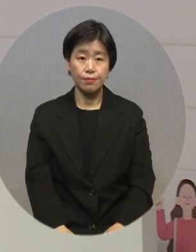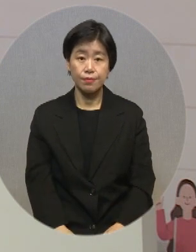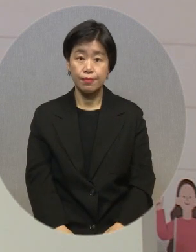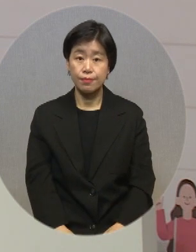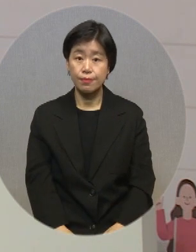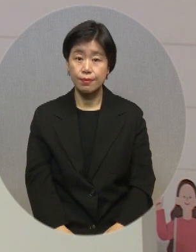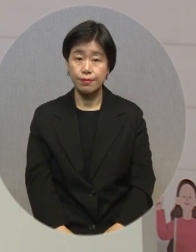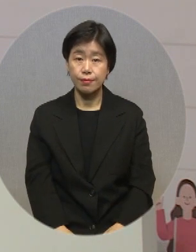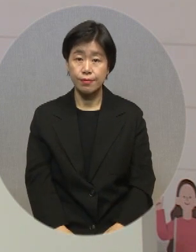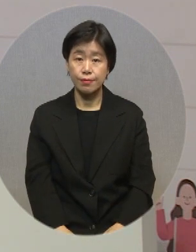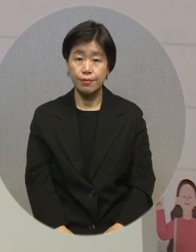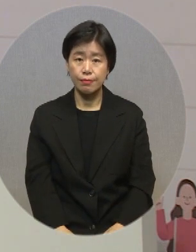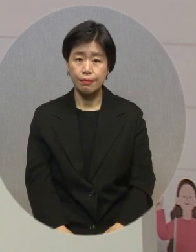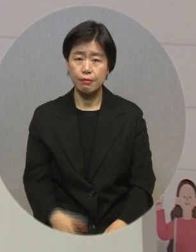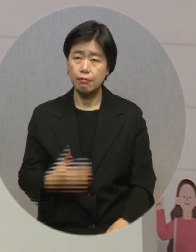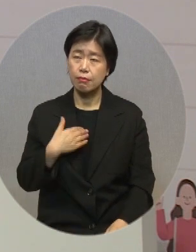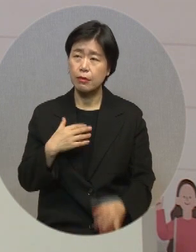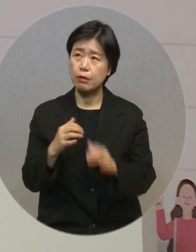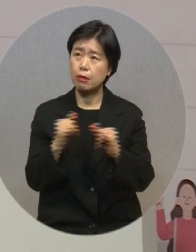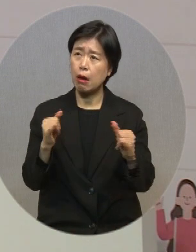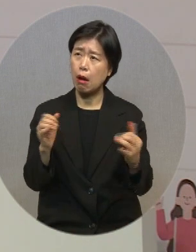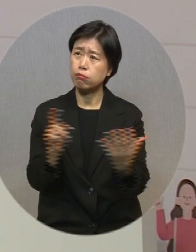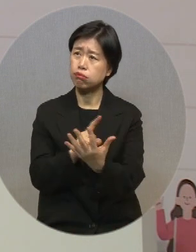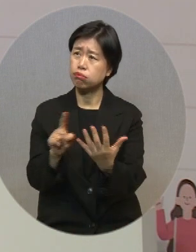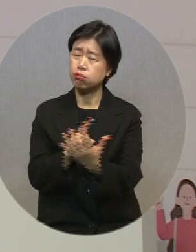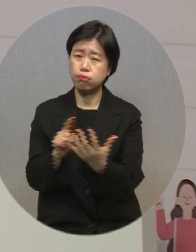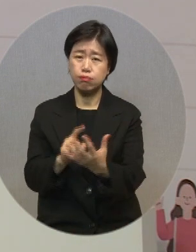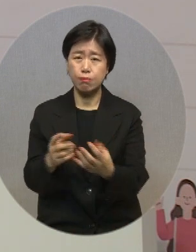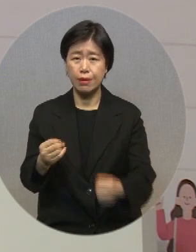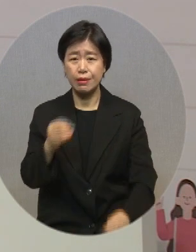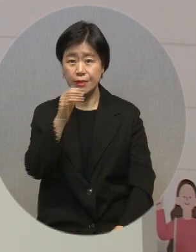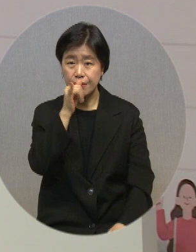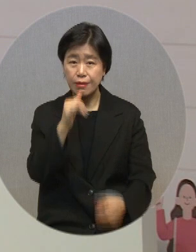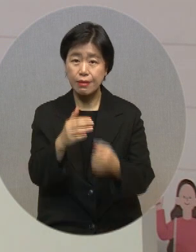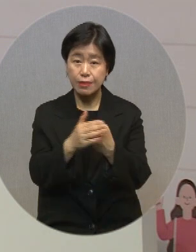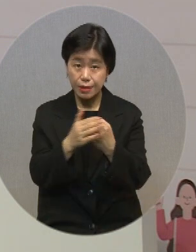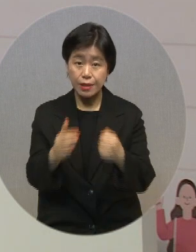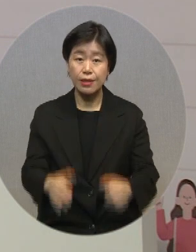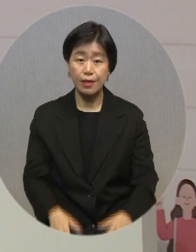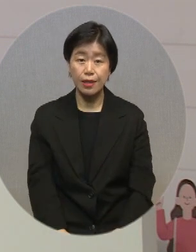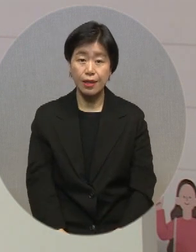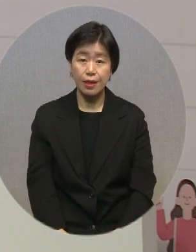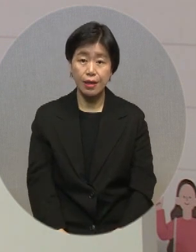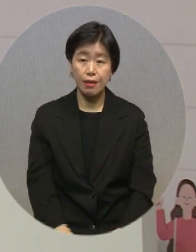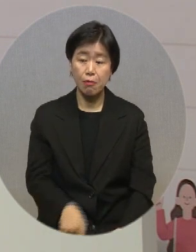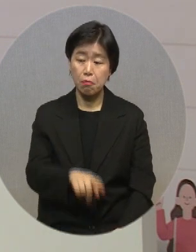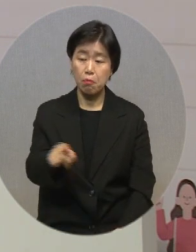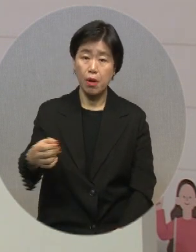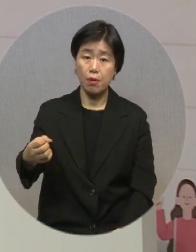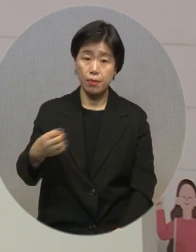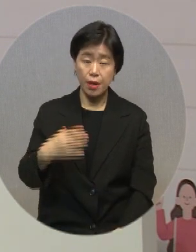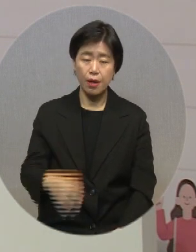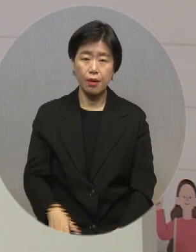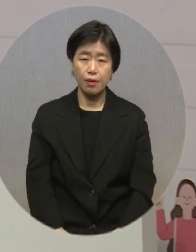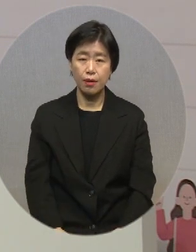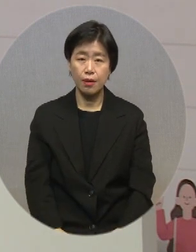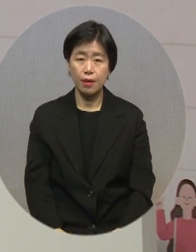워낙 그 사람을 많은 상대를 해가지고요. 네네네네. 손님들이 그 제한테 고쳐가지고.